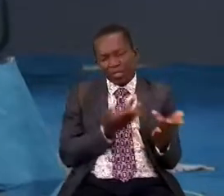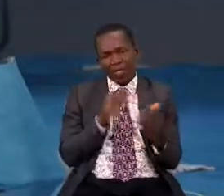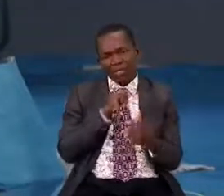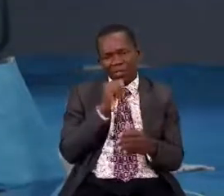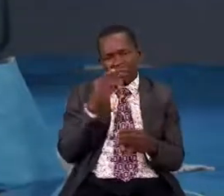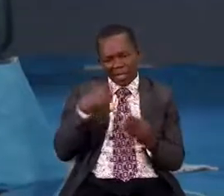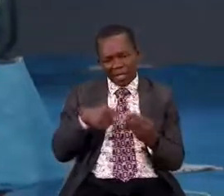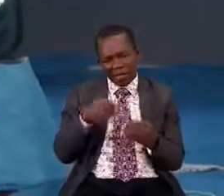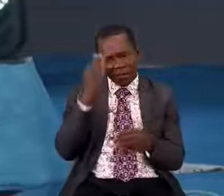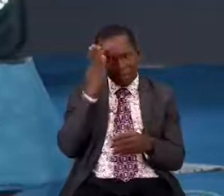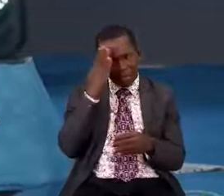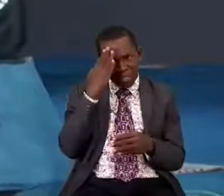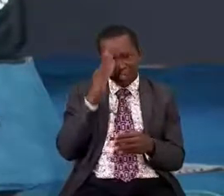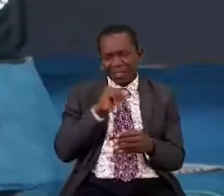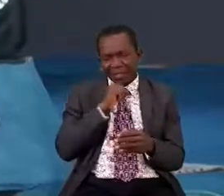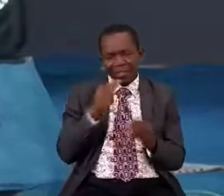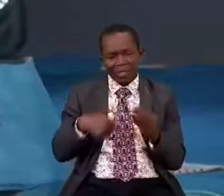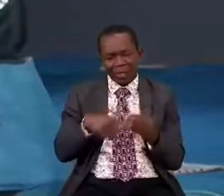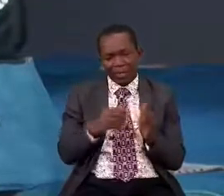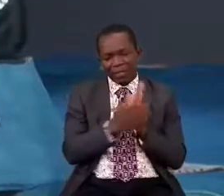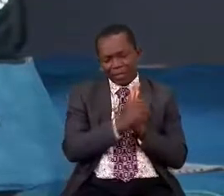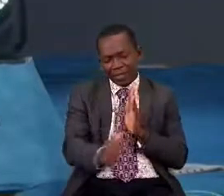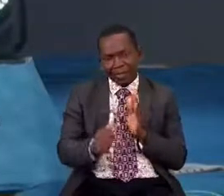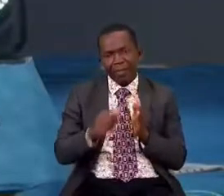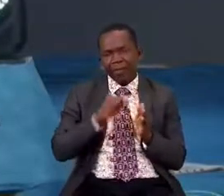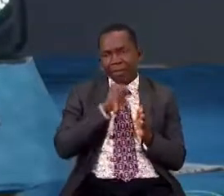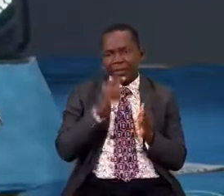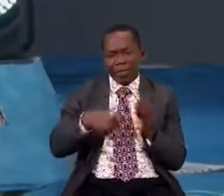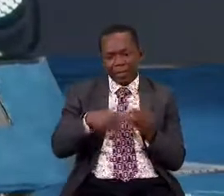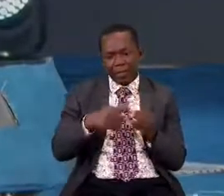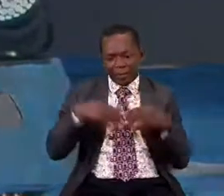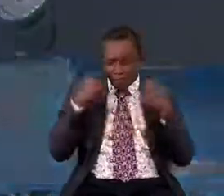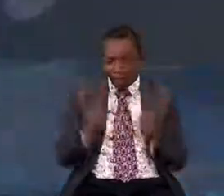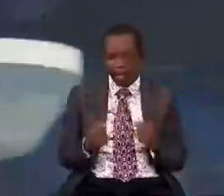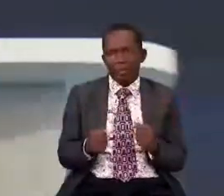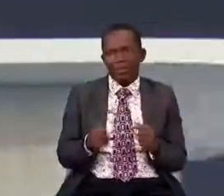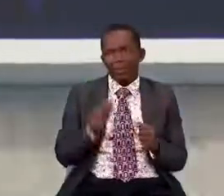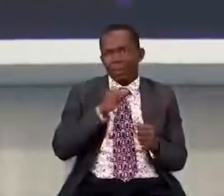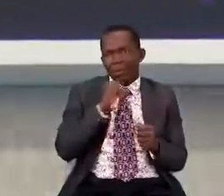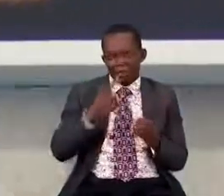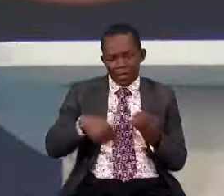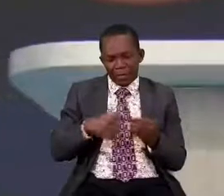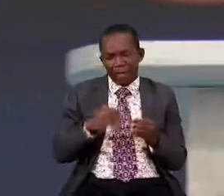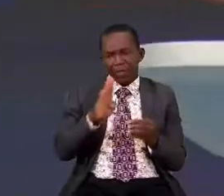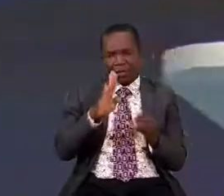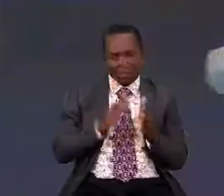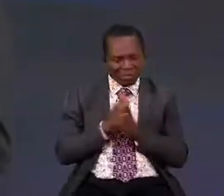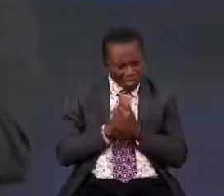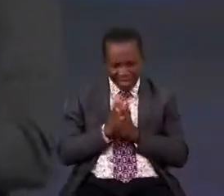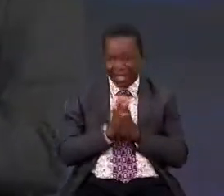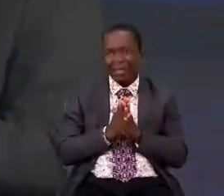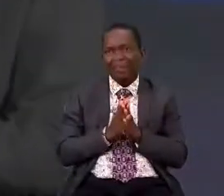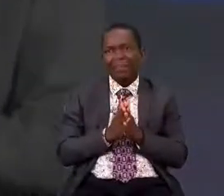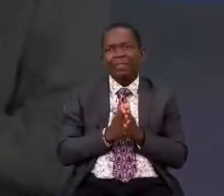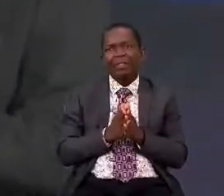pas une question d'empressement. C'est une question. Est-ce que tu peux attendre Dieu? Est-ce que tu peux attendre jusqu'à ce